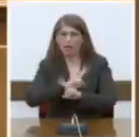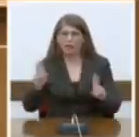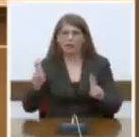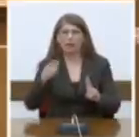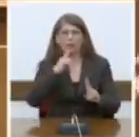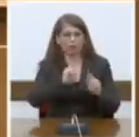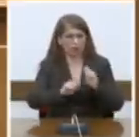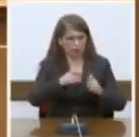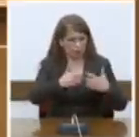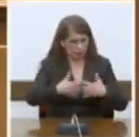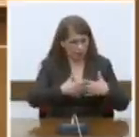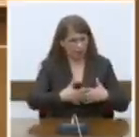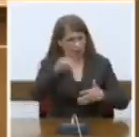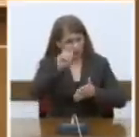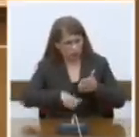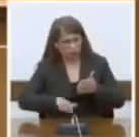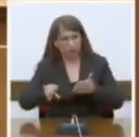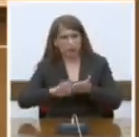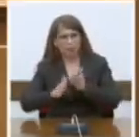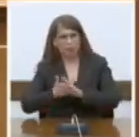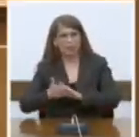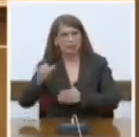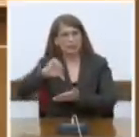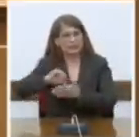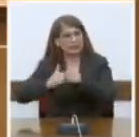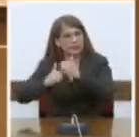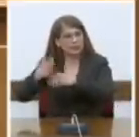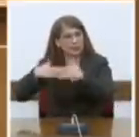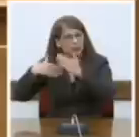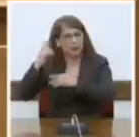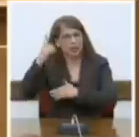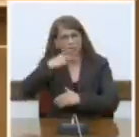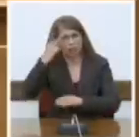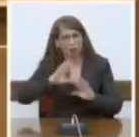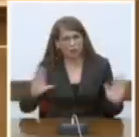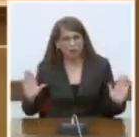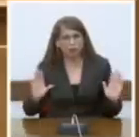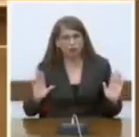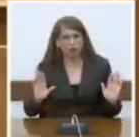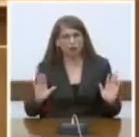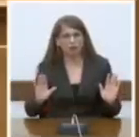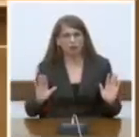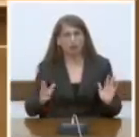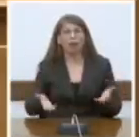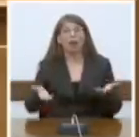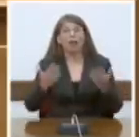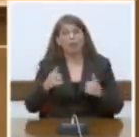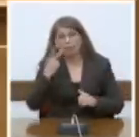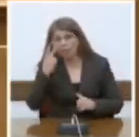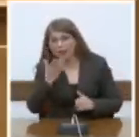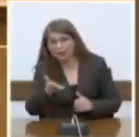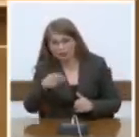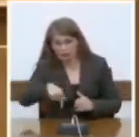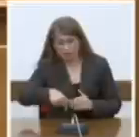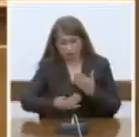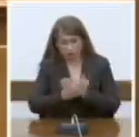μια βιομηχανία, να γίνει μια πράξη οικιστική ή ένα δικαίωμα. Ή μήπως δεν έχετε δει το ότι σήμερα το πρωί μας στείλαν